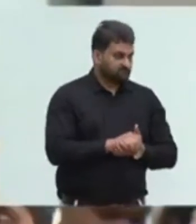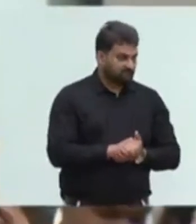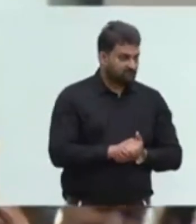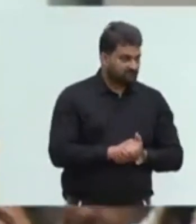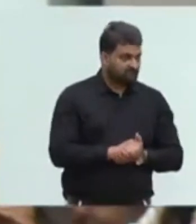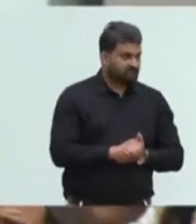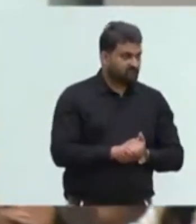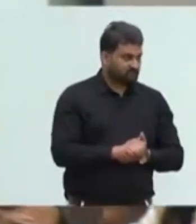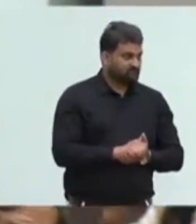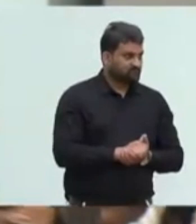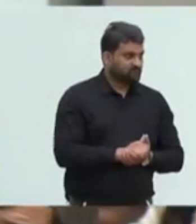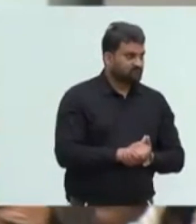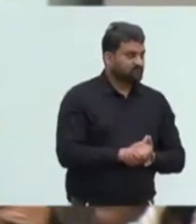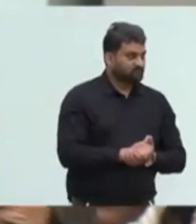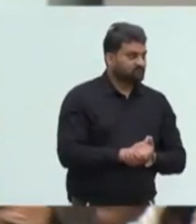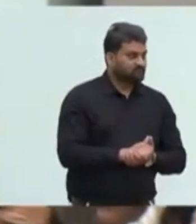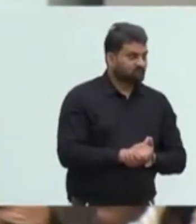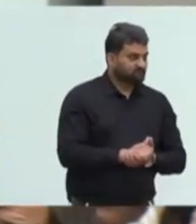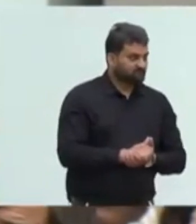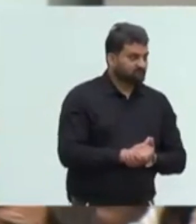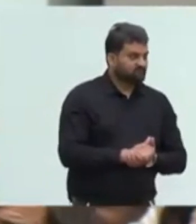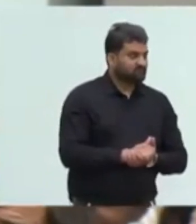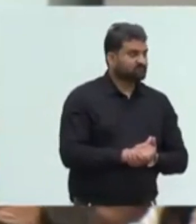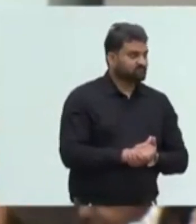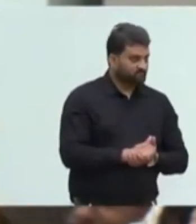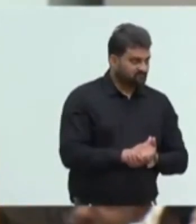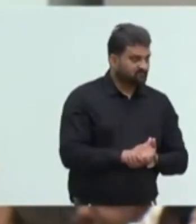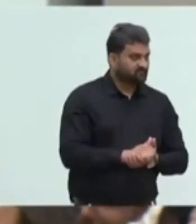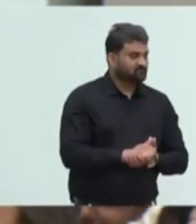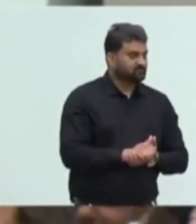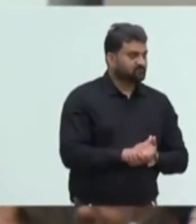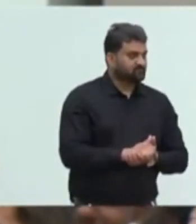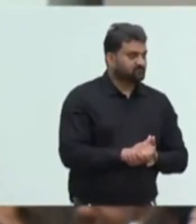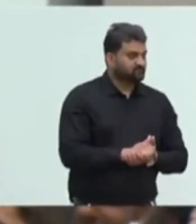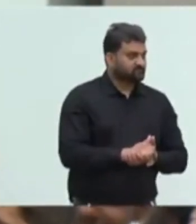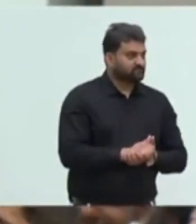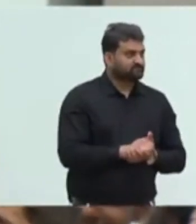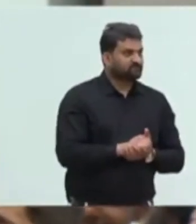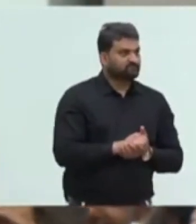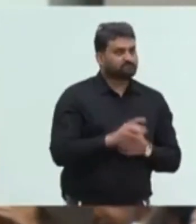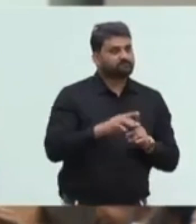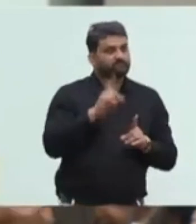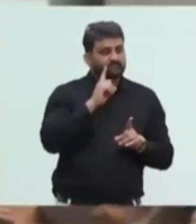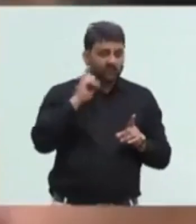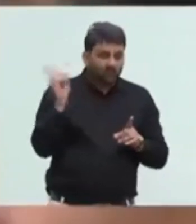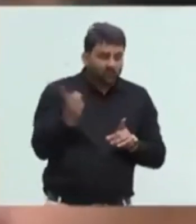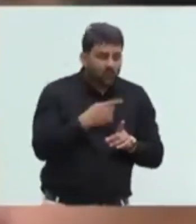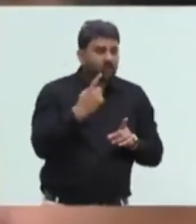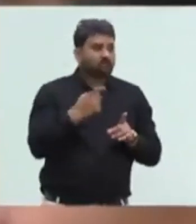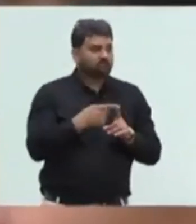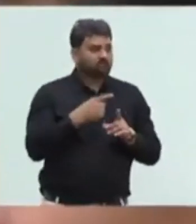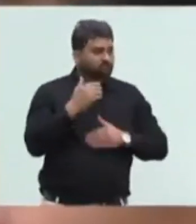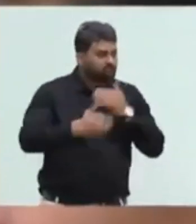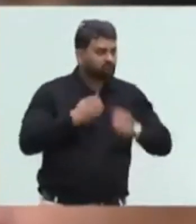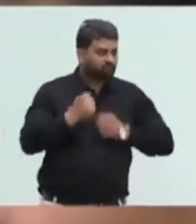कि मैं सपोर्ट के लिए बच्चों को बताऊंगा कि हां हम इसमें आगे बढ़ सकते हैं हमें प्रयास करते रहना चाहिए लगातार प्रैक्टिस आपको आगे बढ़ाएगी आपको